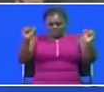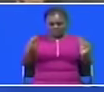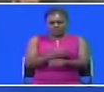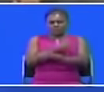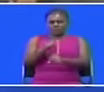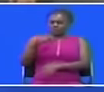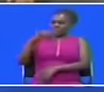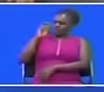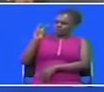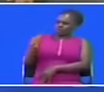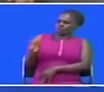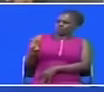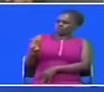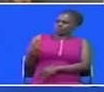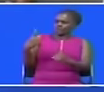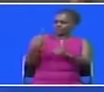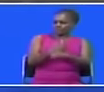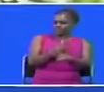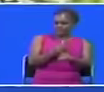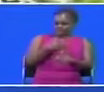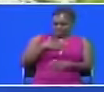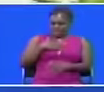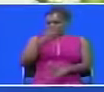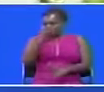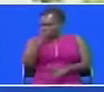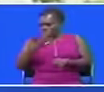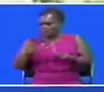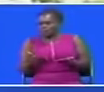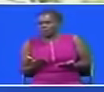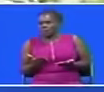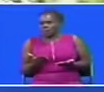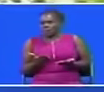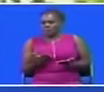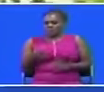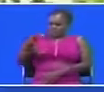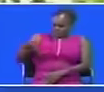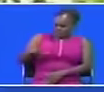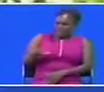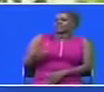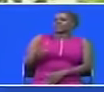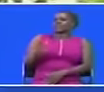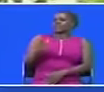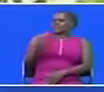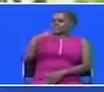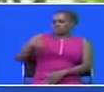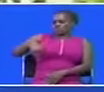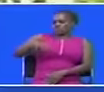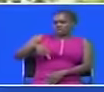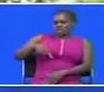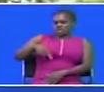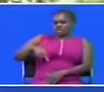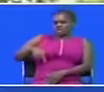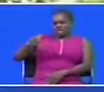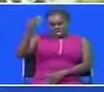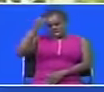Na waangalia baina tofauti yangu na ya William Ruto. Yeye anasema sisi ni